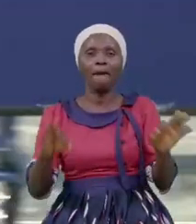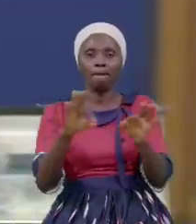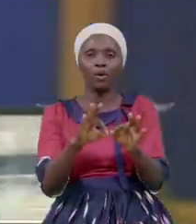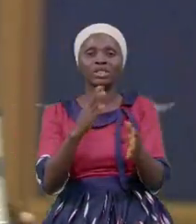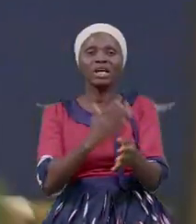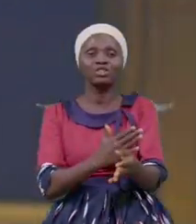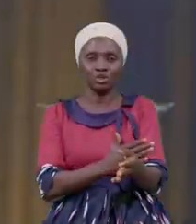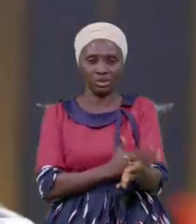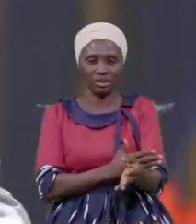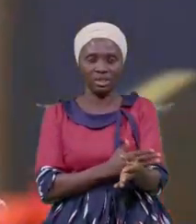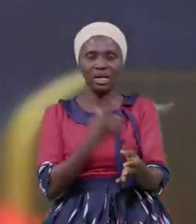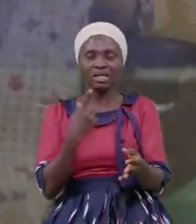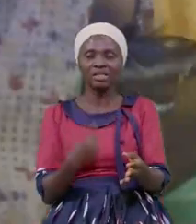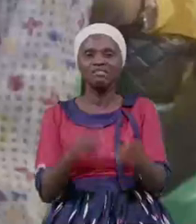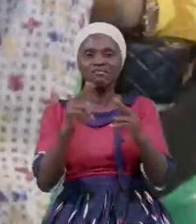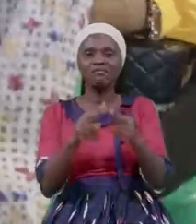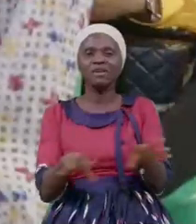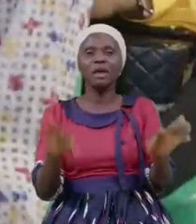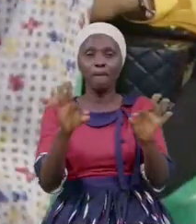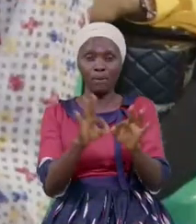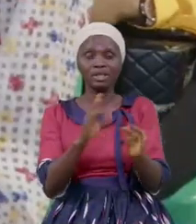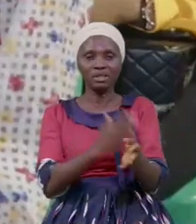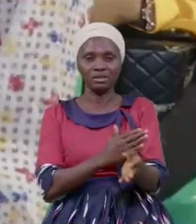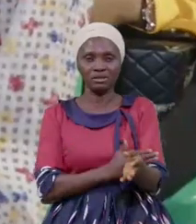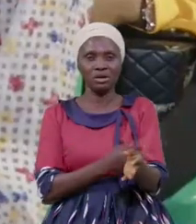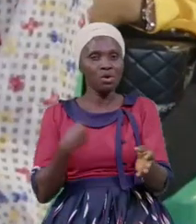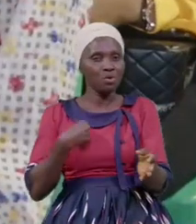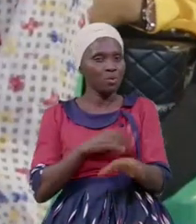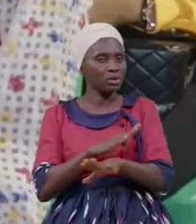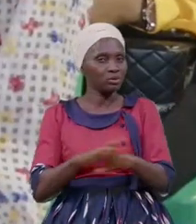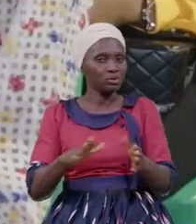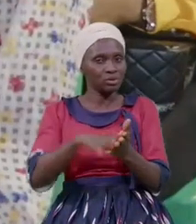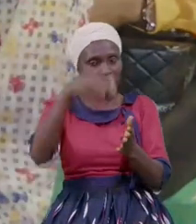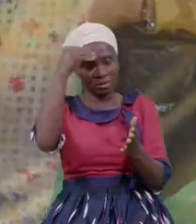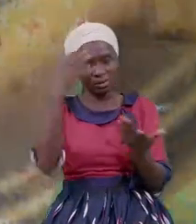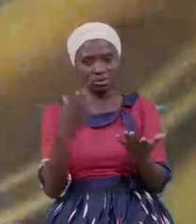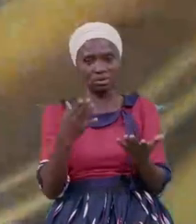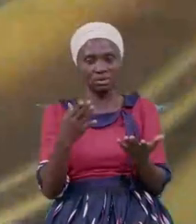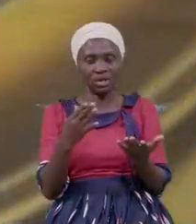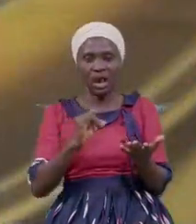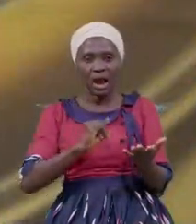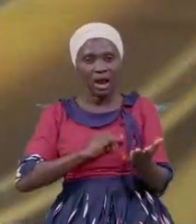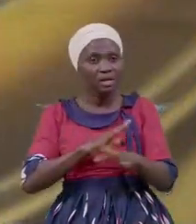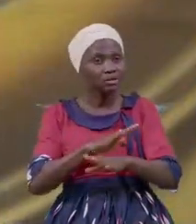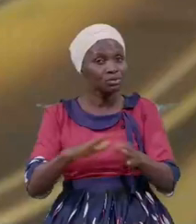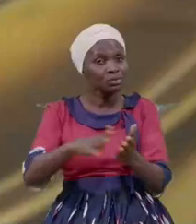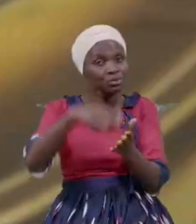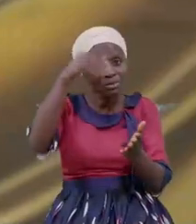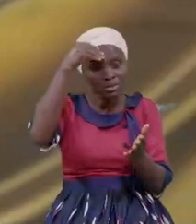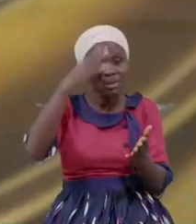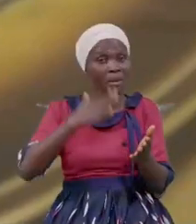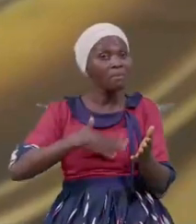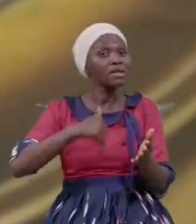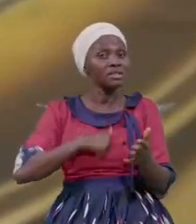matière est importante la matière indispensable que nous n'avons pas étudié je n'ai pas étudié moi-même qu'est-ce que